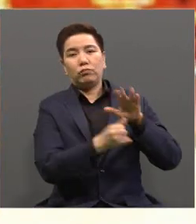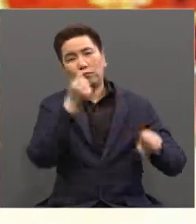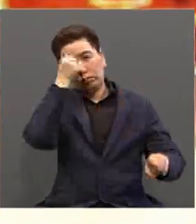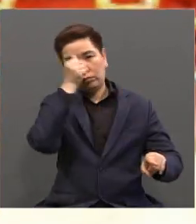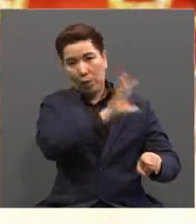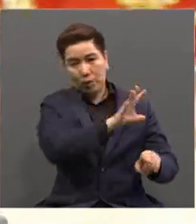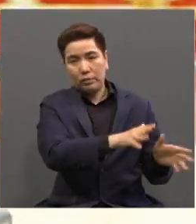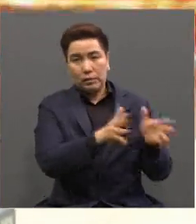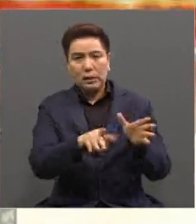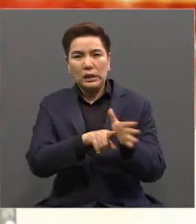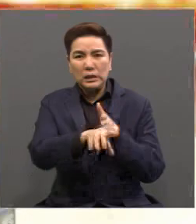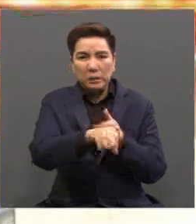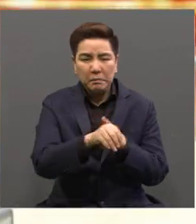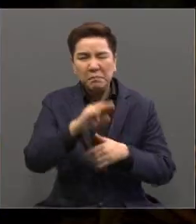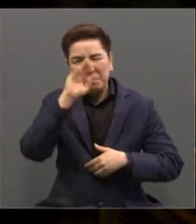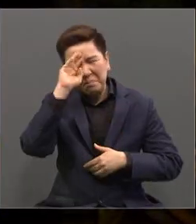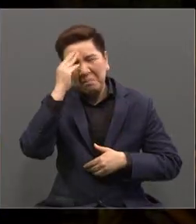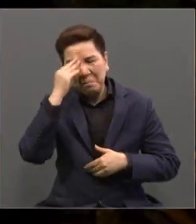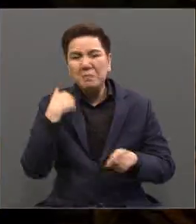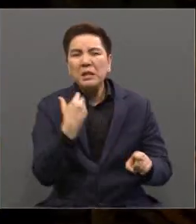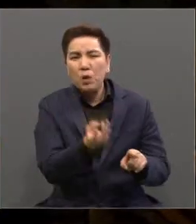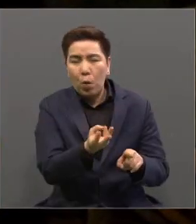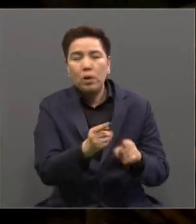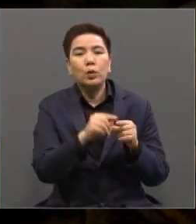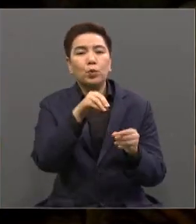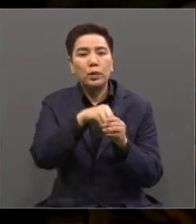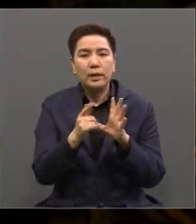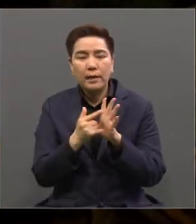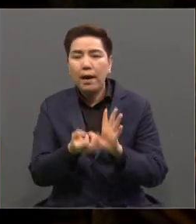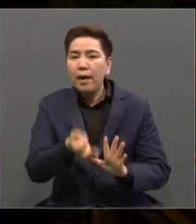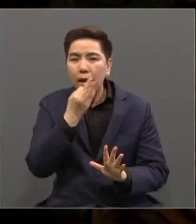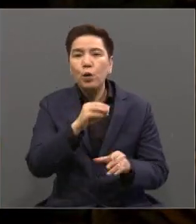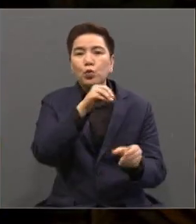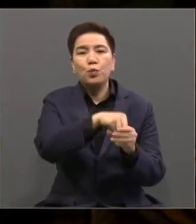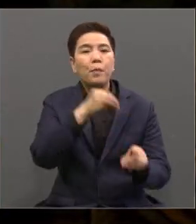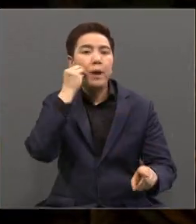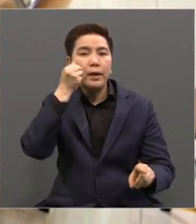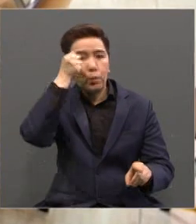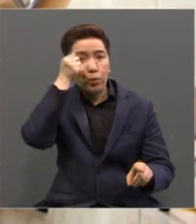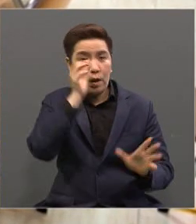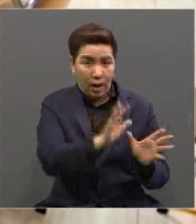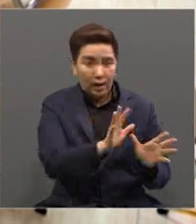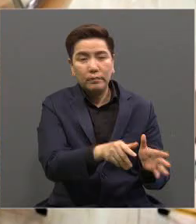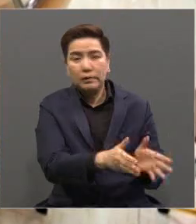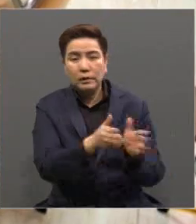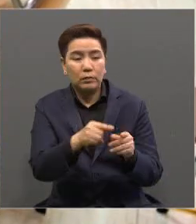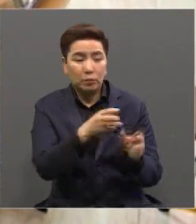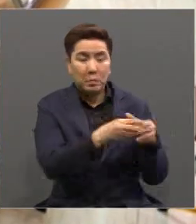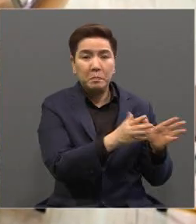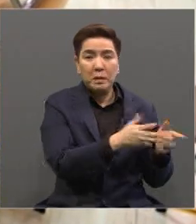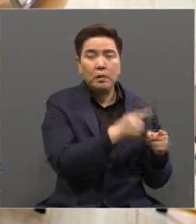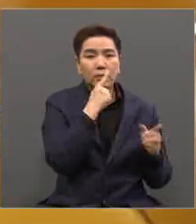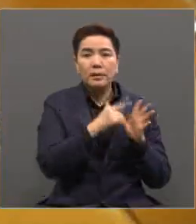กลุ่มที่ 2คือติดเชื้อแล้วปรากฏว่ามีอาการเล็กน้อยก็ให้ทานยาแล้วก็กักตัวที่บ้าน 5วันเช่นเดียวกันแต่กลุ่มแรกไม่มีอาการ